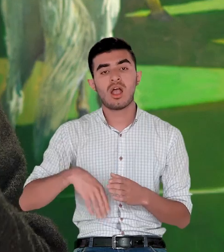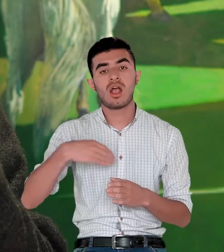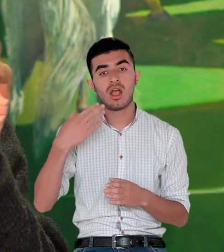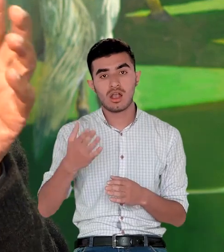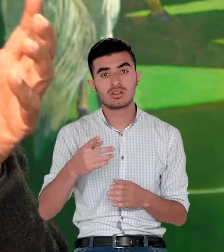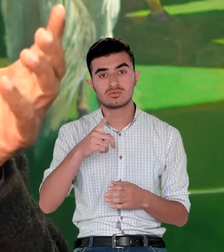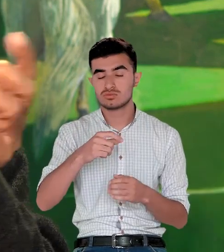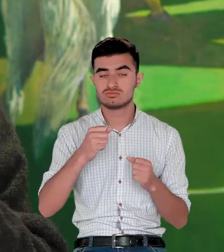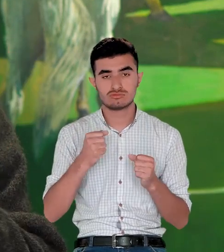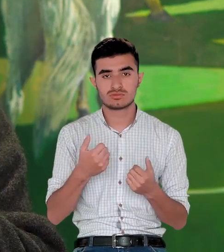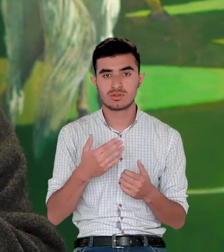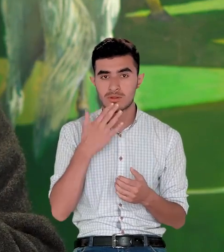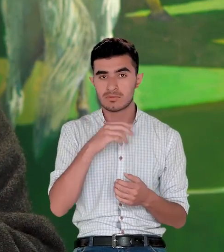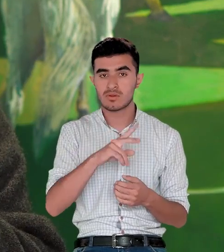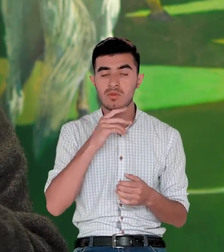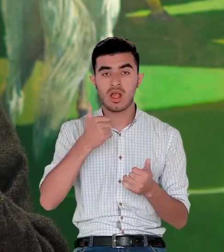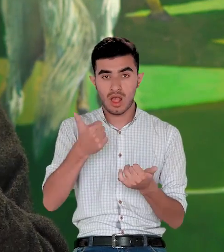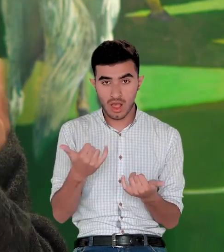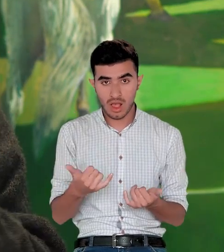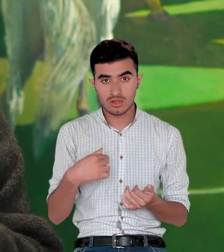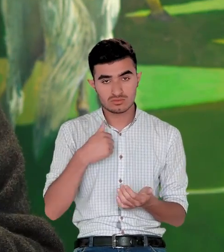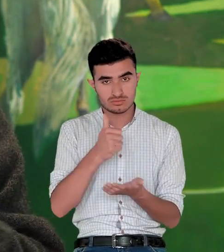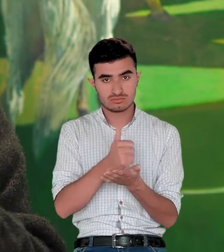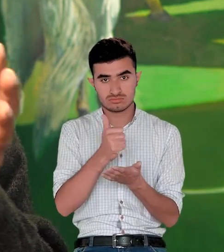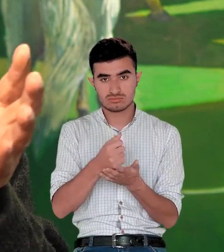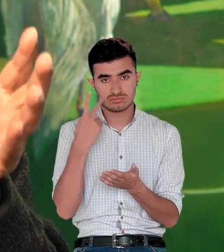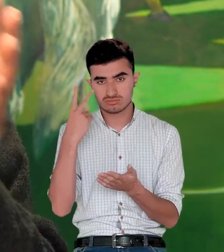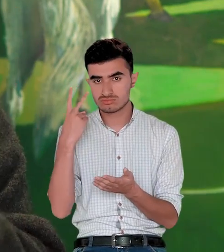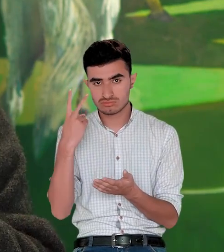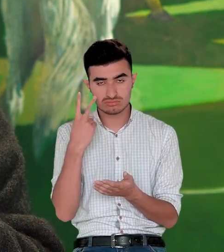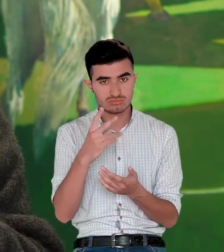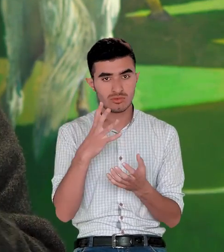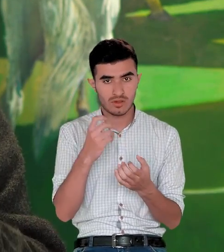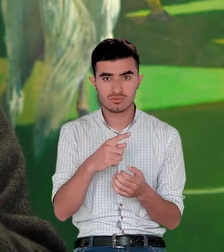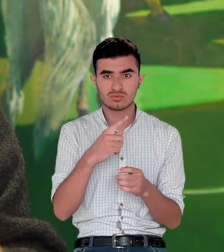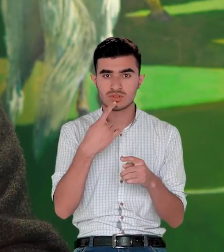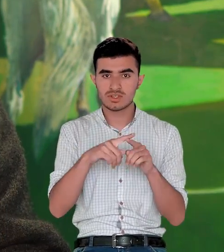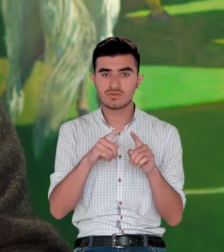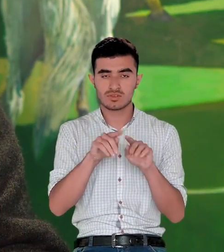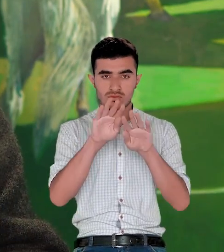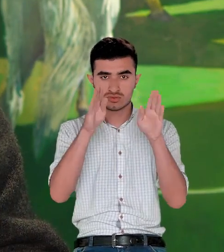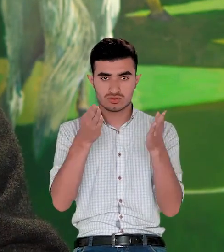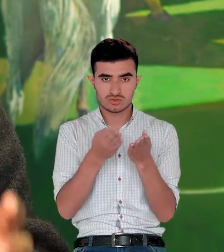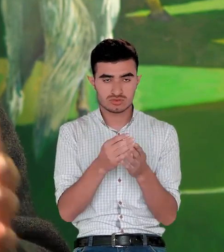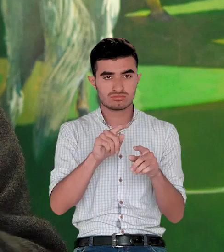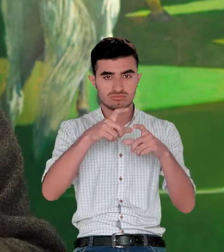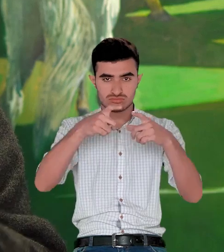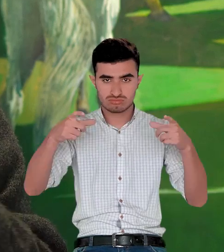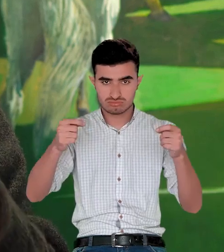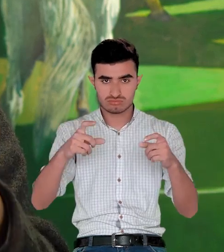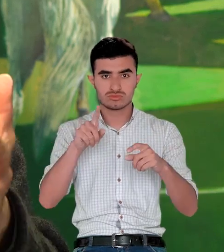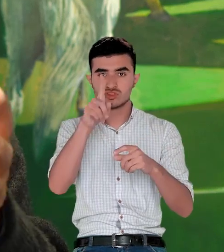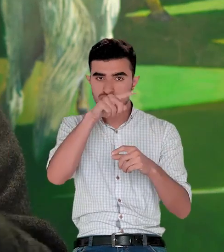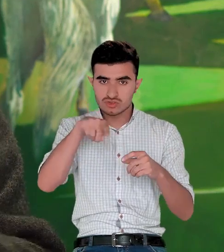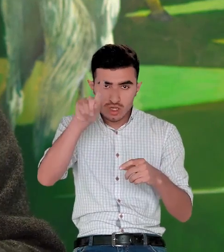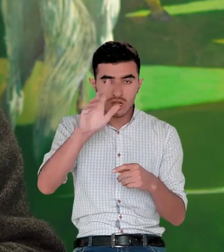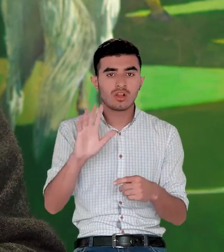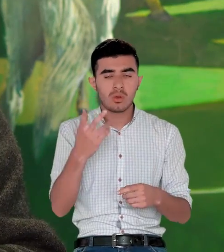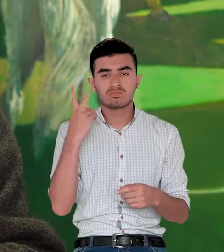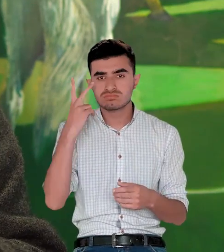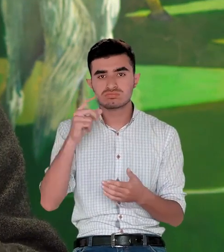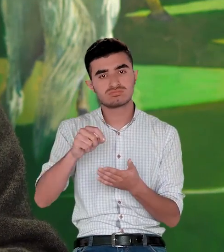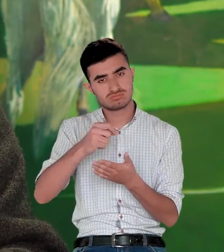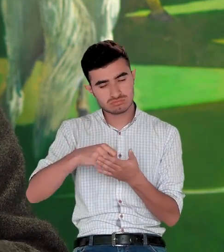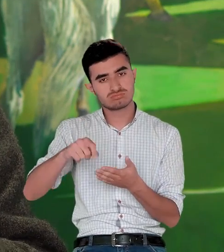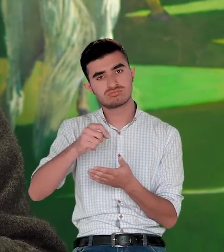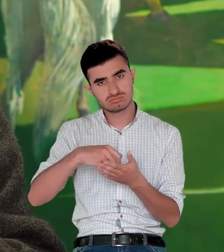اور اس کے گرد جتنی بھی ہلکی ہلکی وہ ہے ان کو بنا. تو وہ میں بڑا مزہ آیا اور میں کرتا چلا گیا.